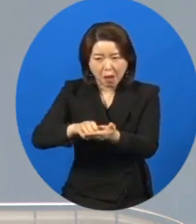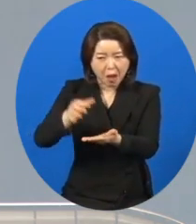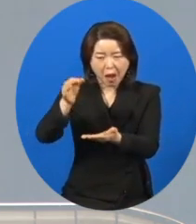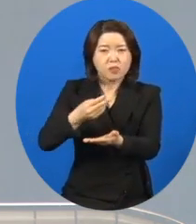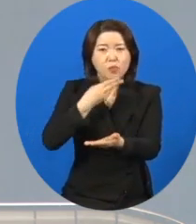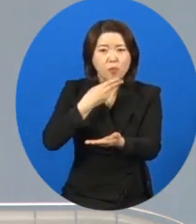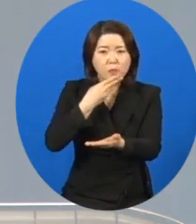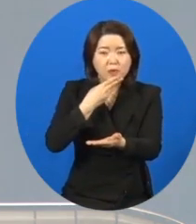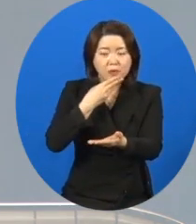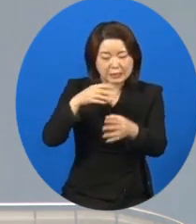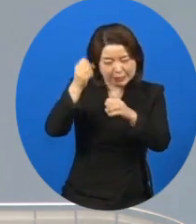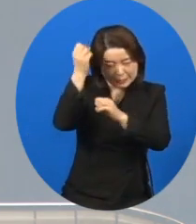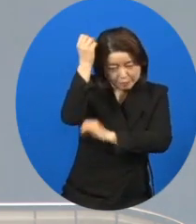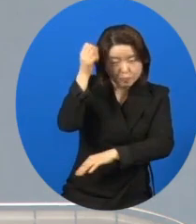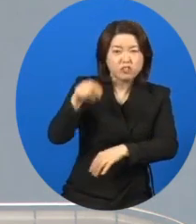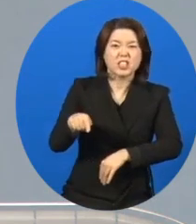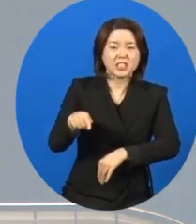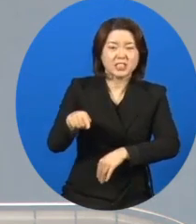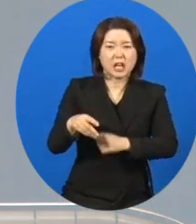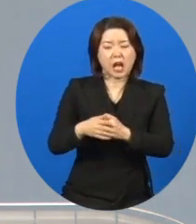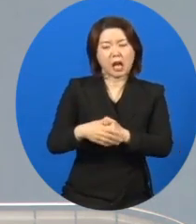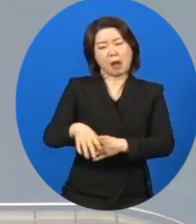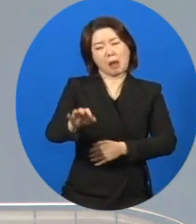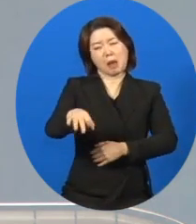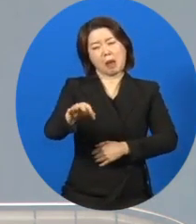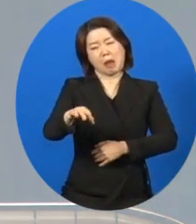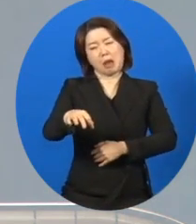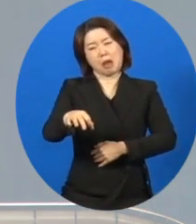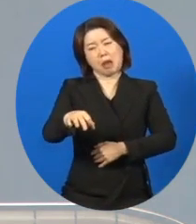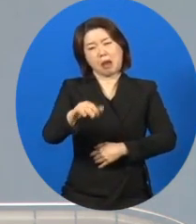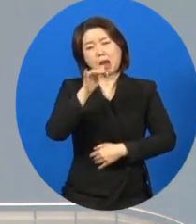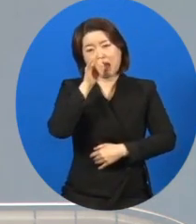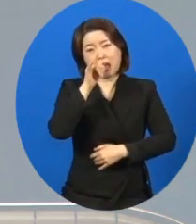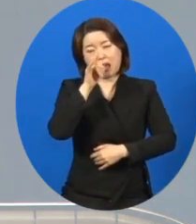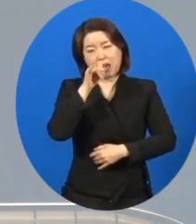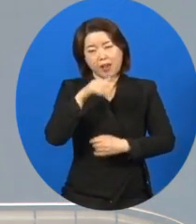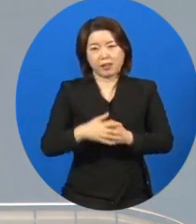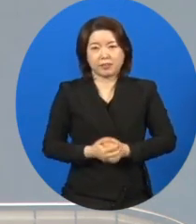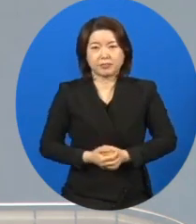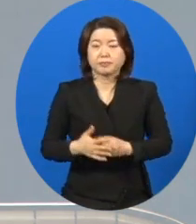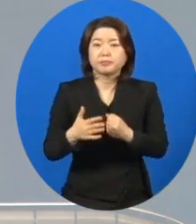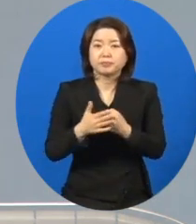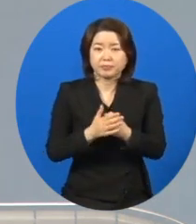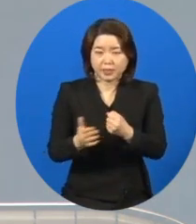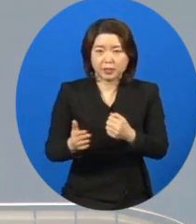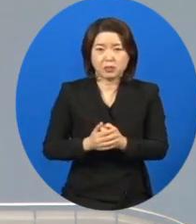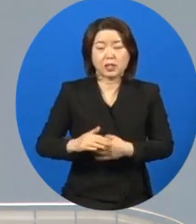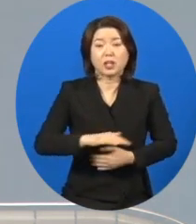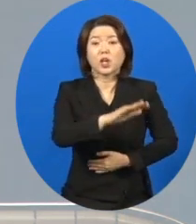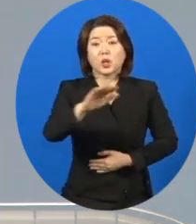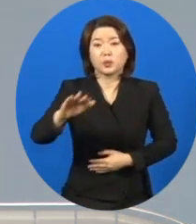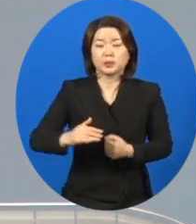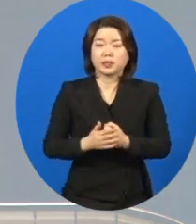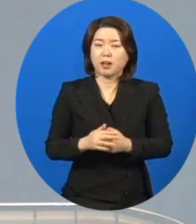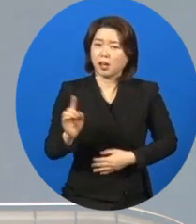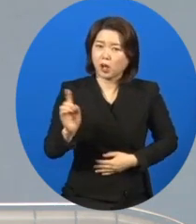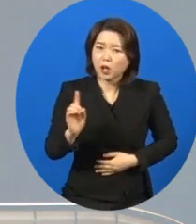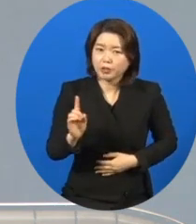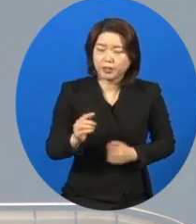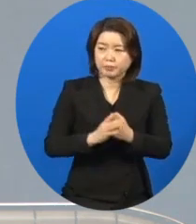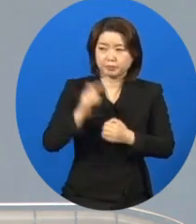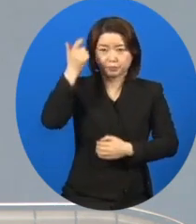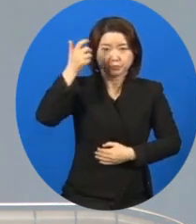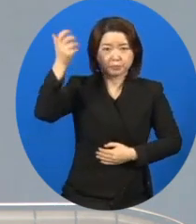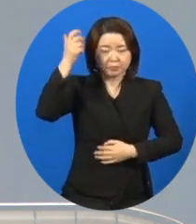뿌리가 예수님의 모습이었다는 거예요. 그러니 여러분, 우리가 어떤